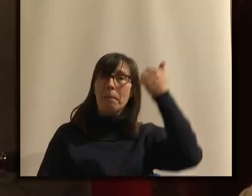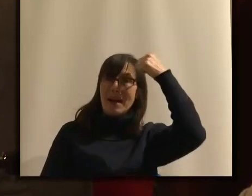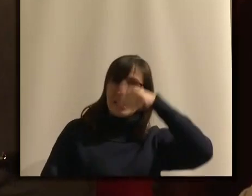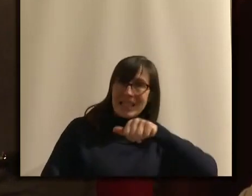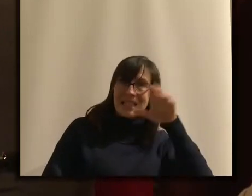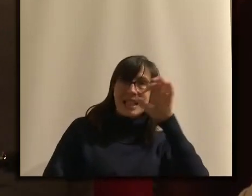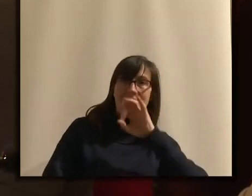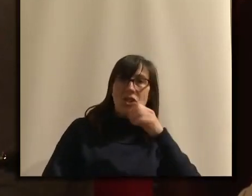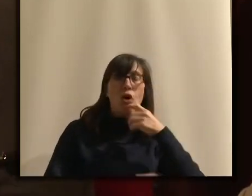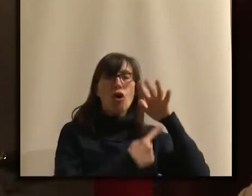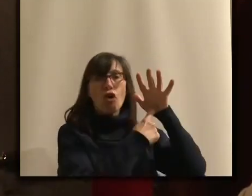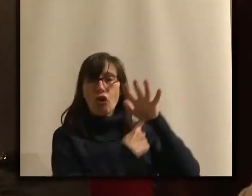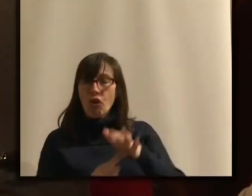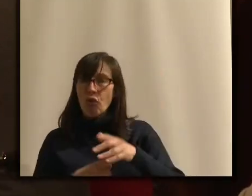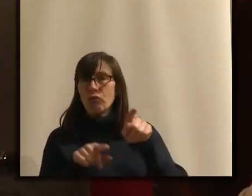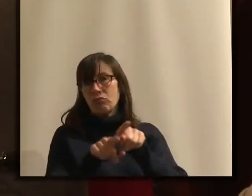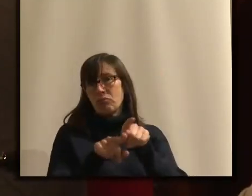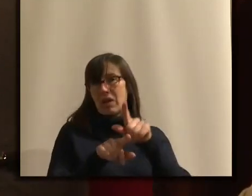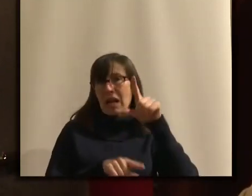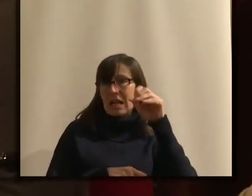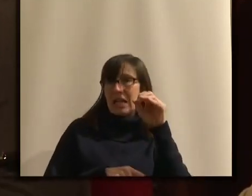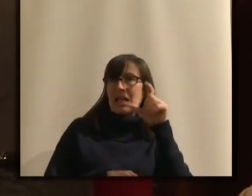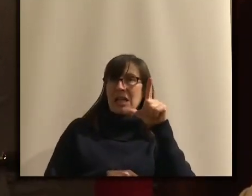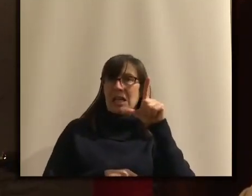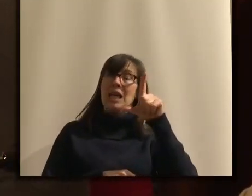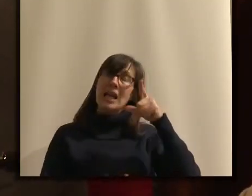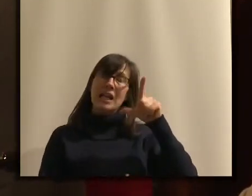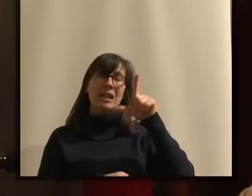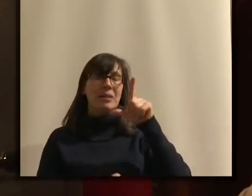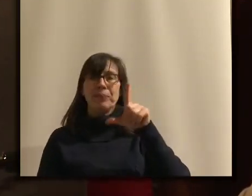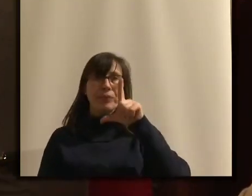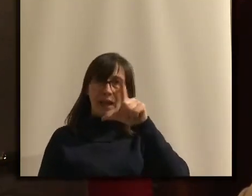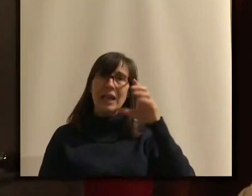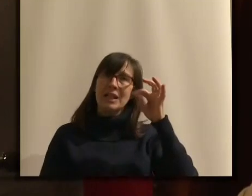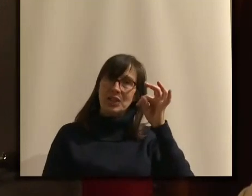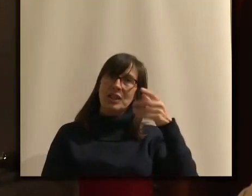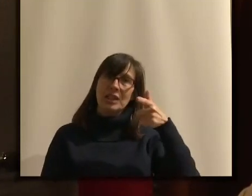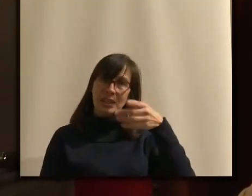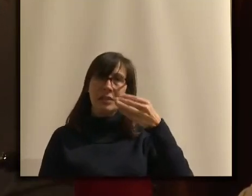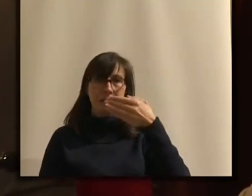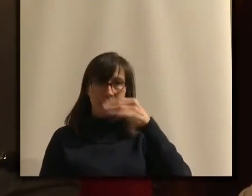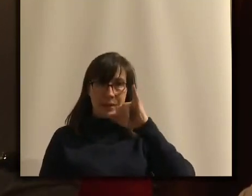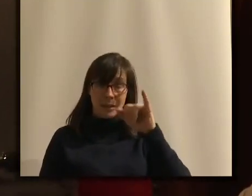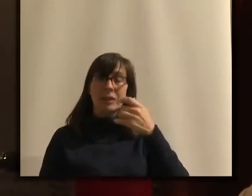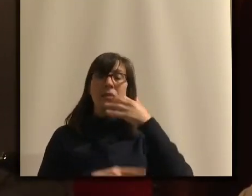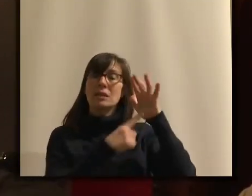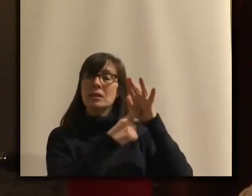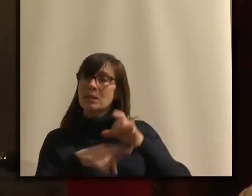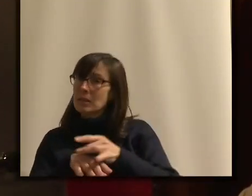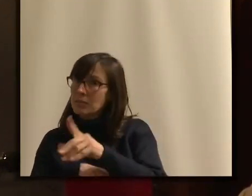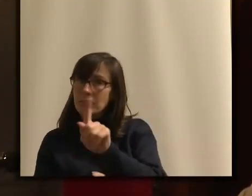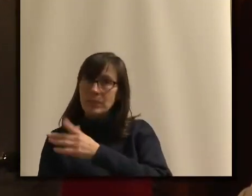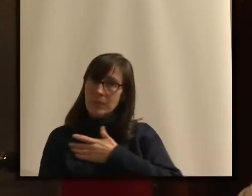acció no gaire plena de contingut enfront als fets, però sí molt plena de contingut enfront